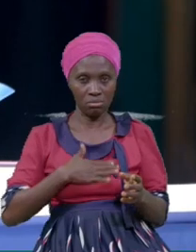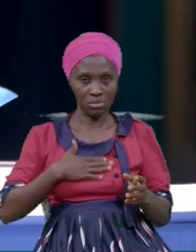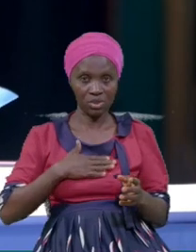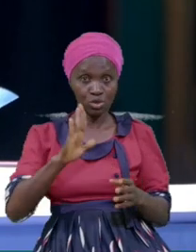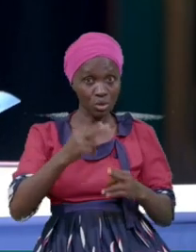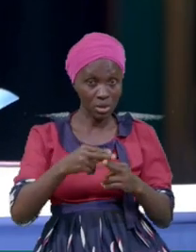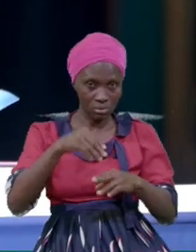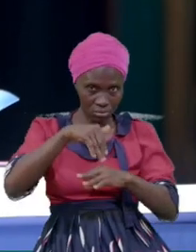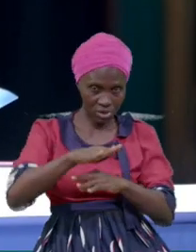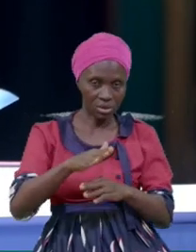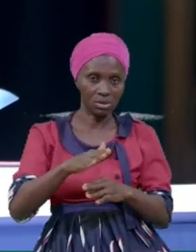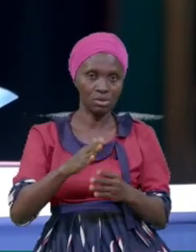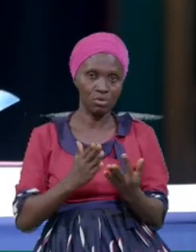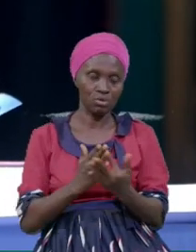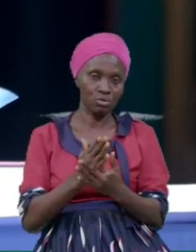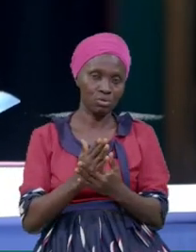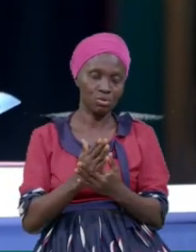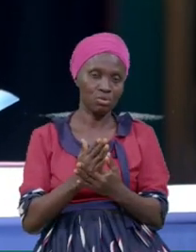envoyez nom et prénom